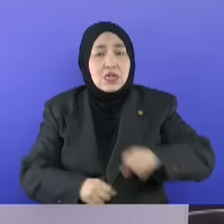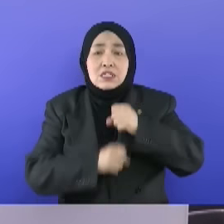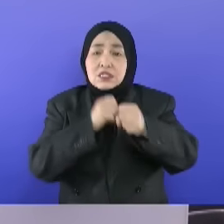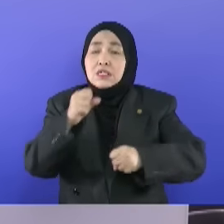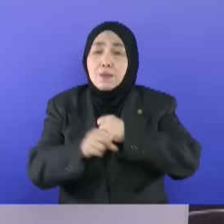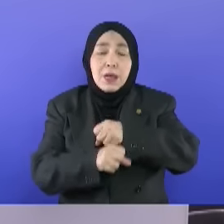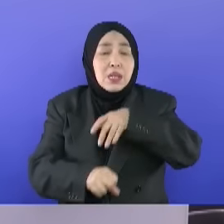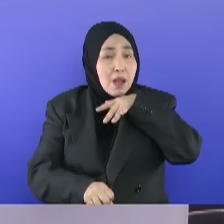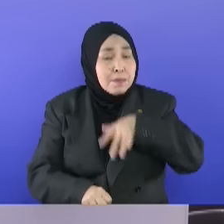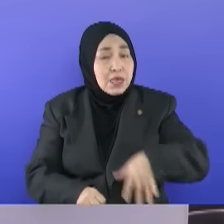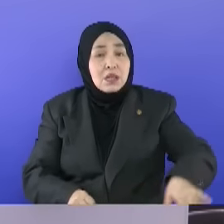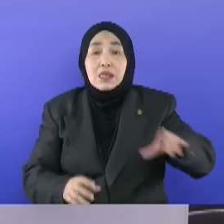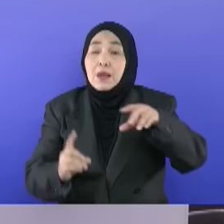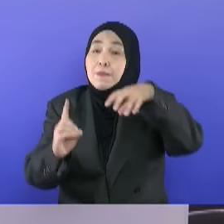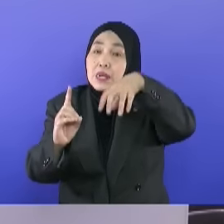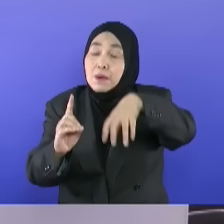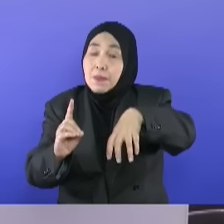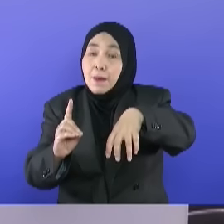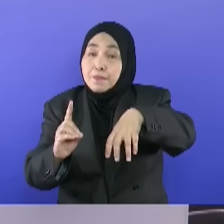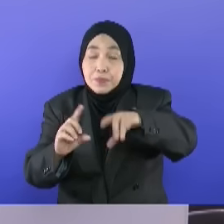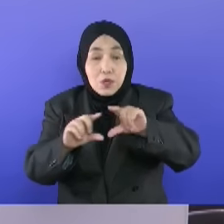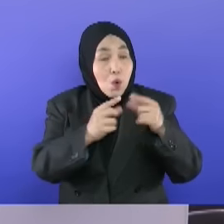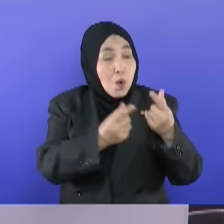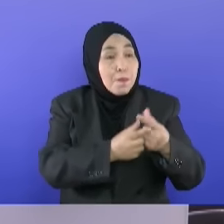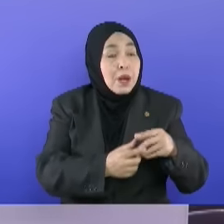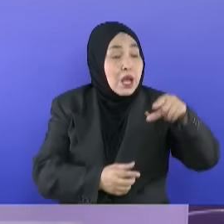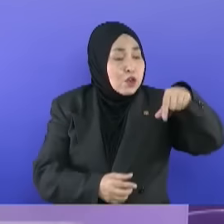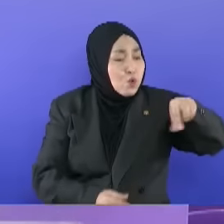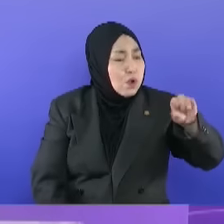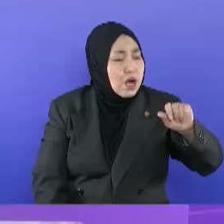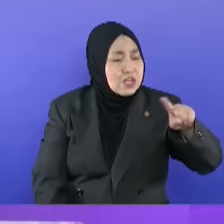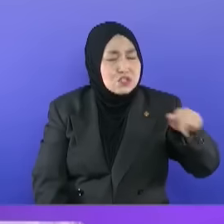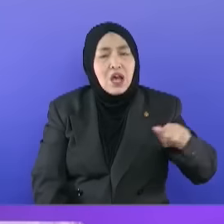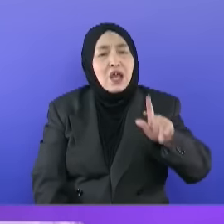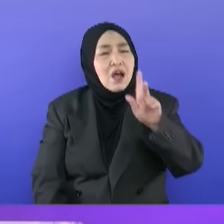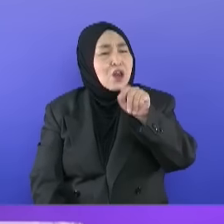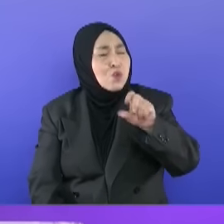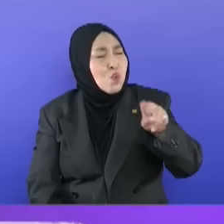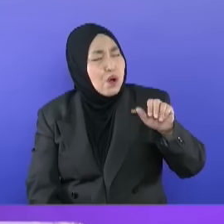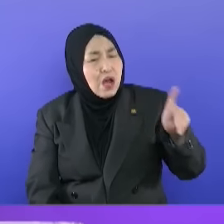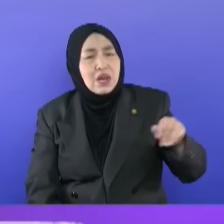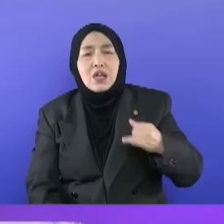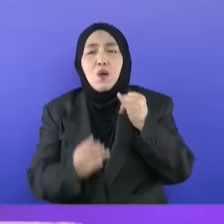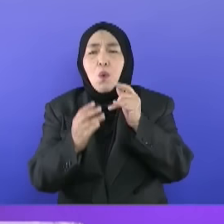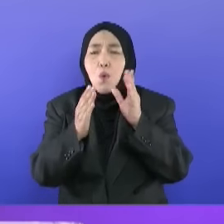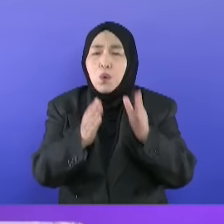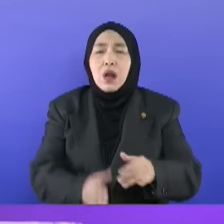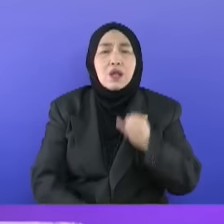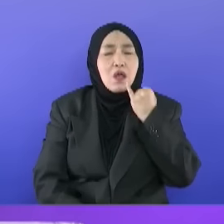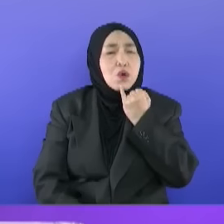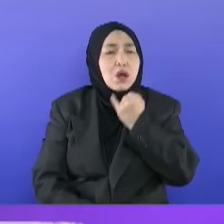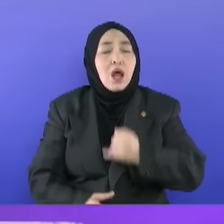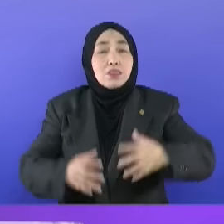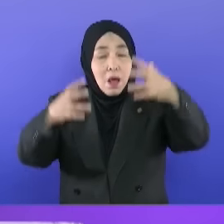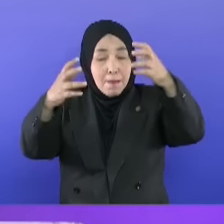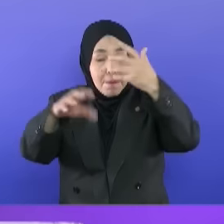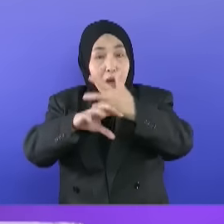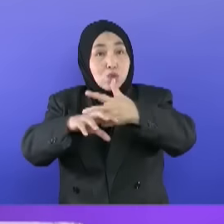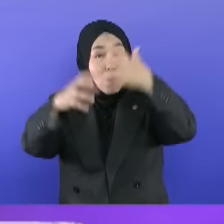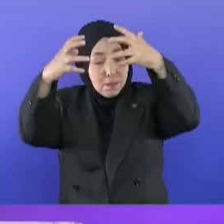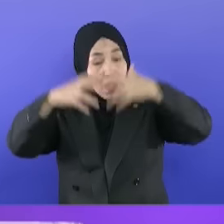dizalimi, ustaz, kan? Kalau di Madinah itu kumpulan Quraizah ke, Qainuqa ke daripada orang Yahudi nak menghempapkan batu, maka